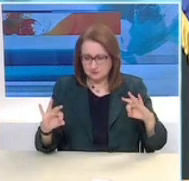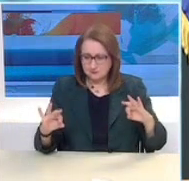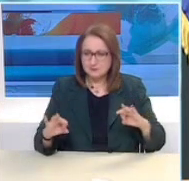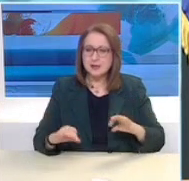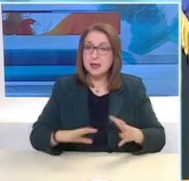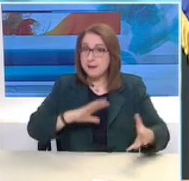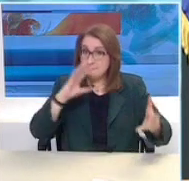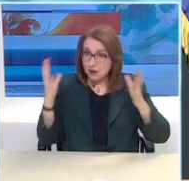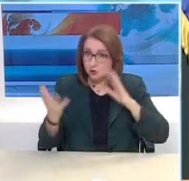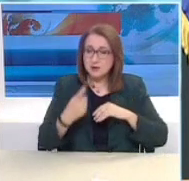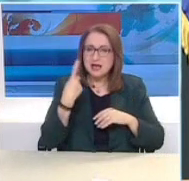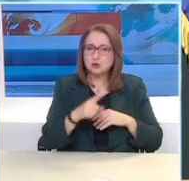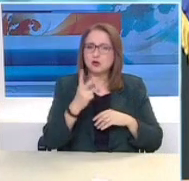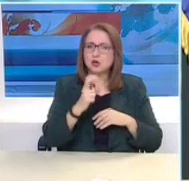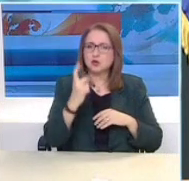καταγραφεί παγκοσμίως